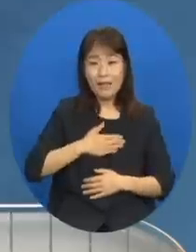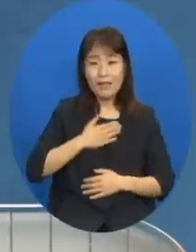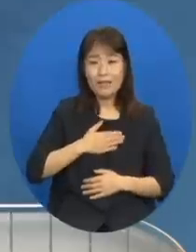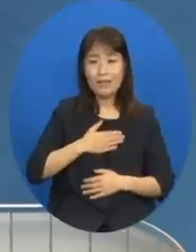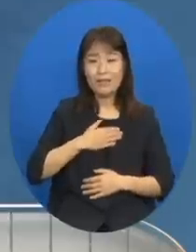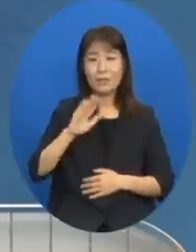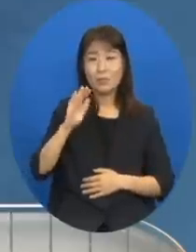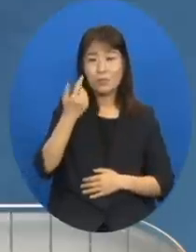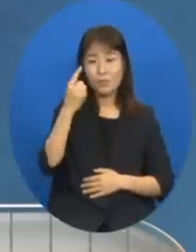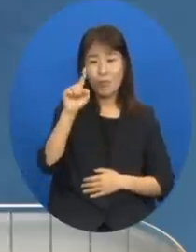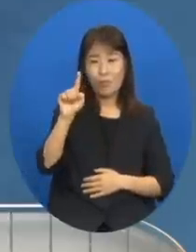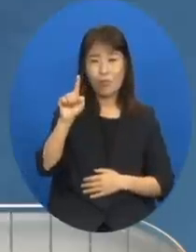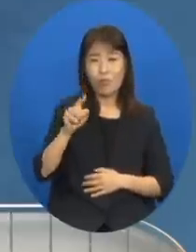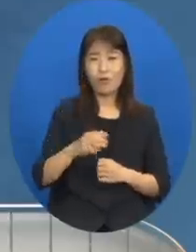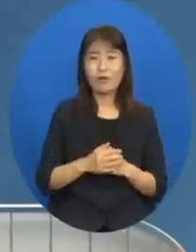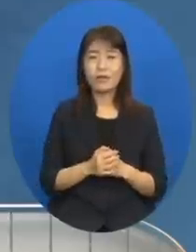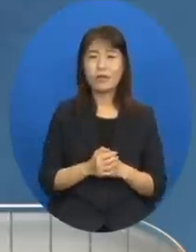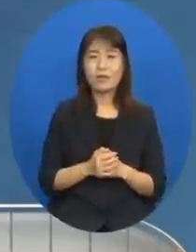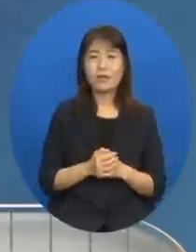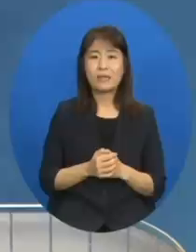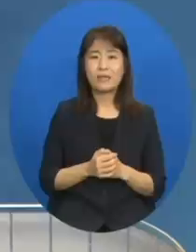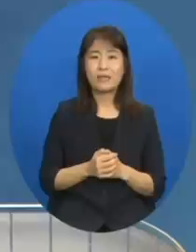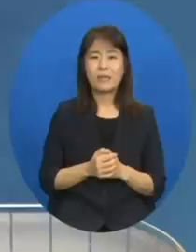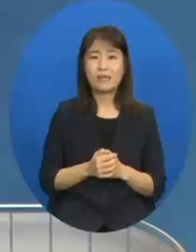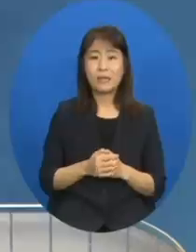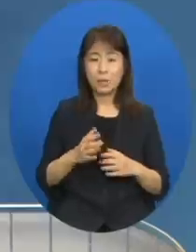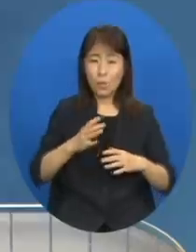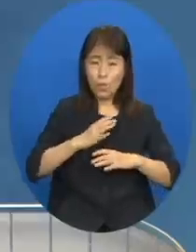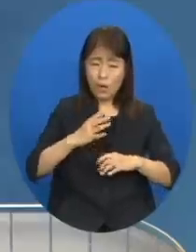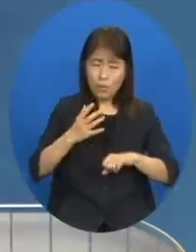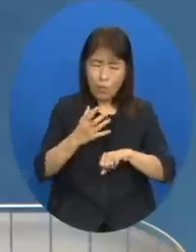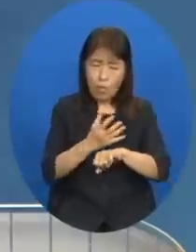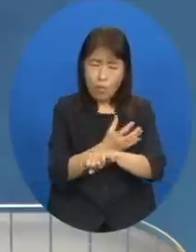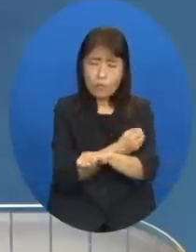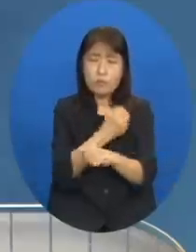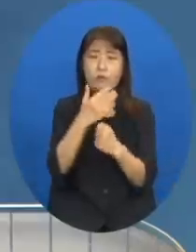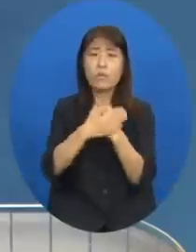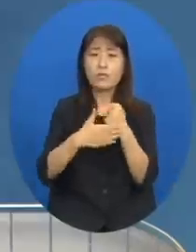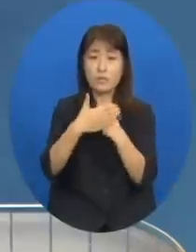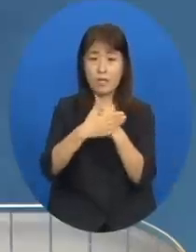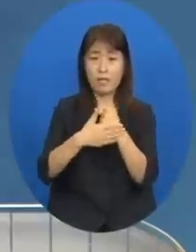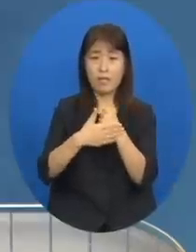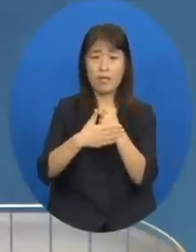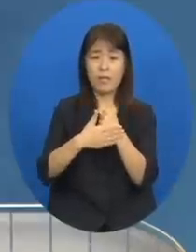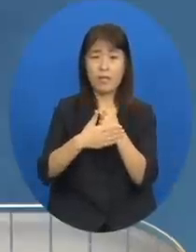아 이 놀랍고도 크신 은혜를 하나님께서